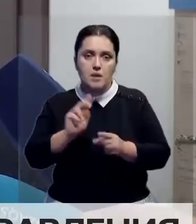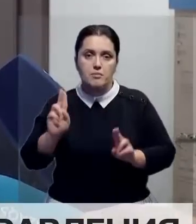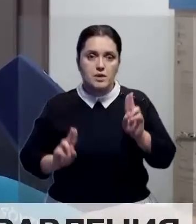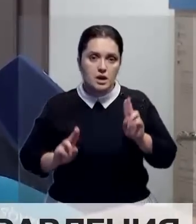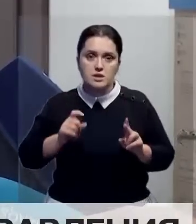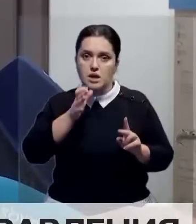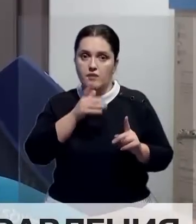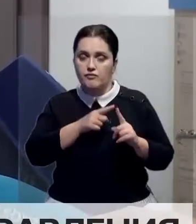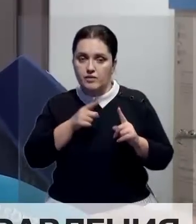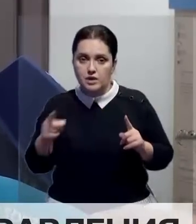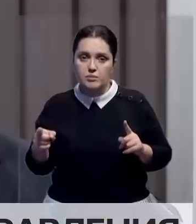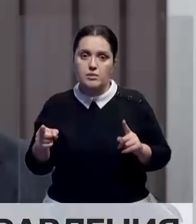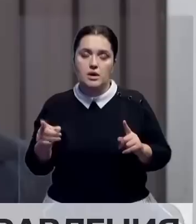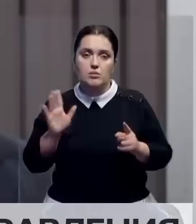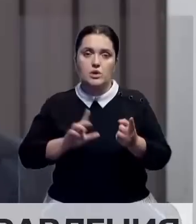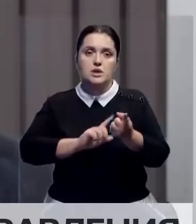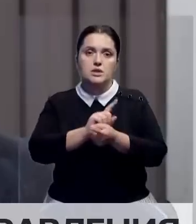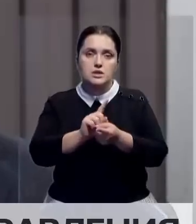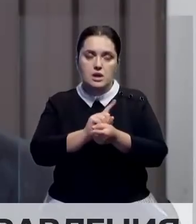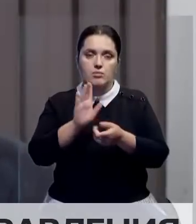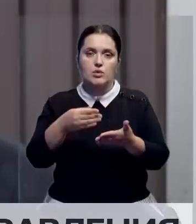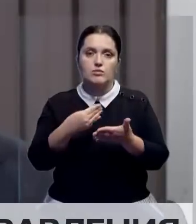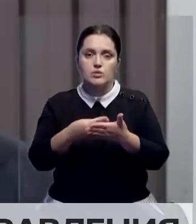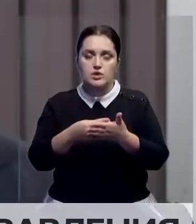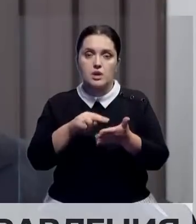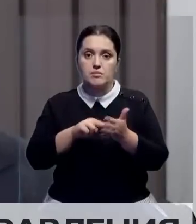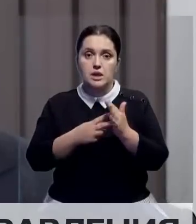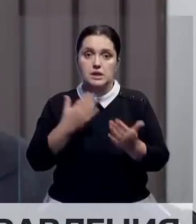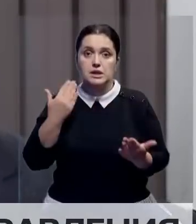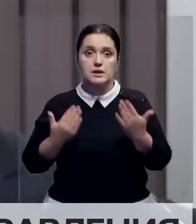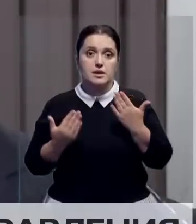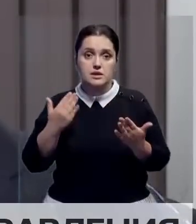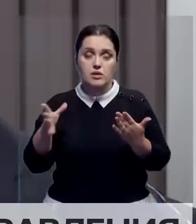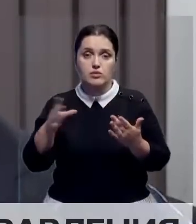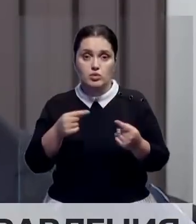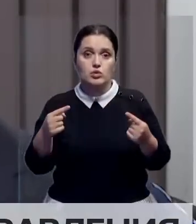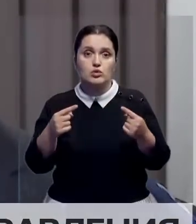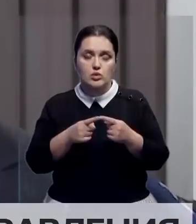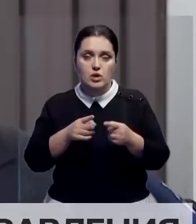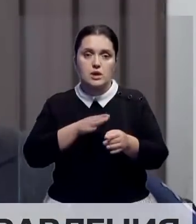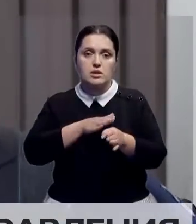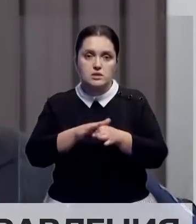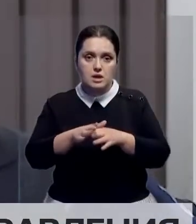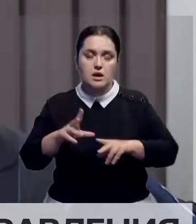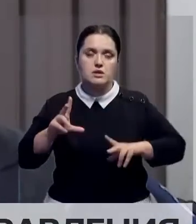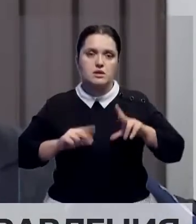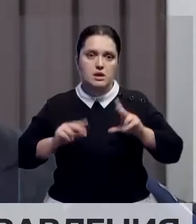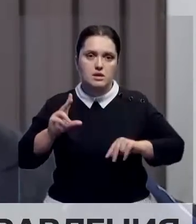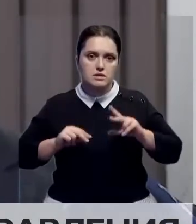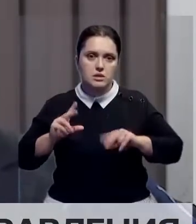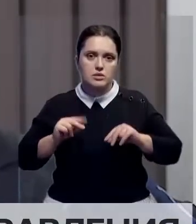это время измениться стратегическое планирование, бюджетное планирование. Если все это реализуется, ну, надеюсь,